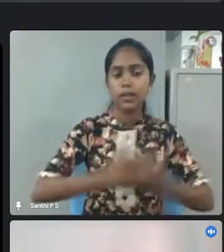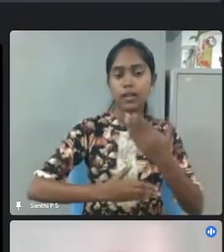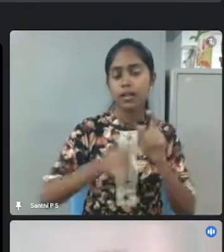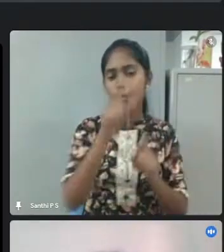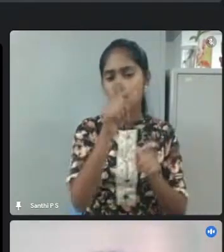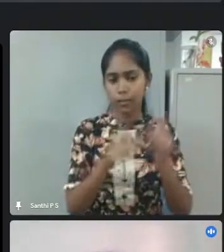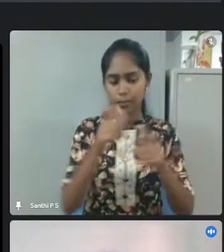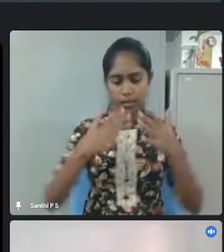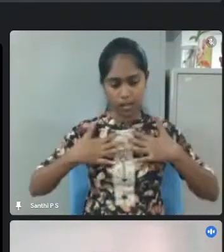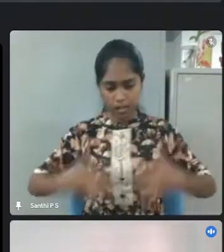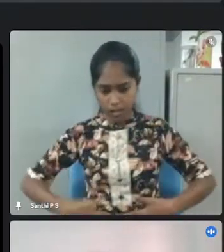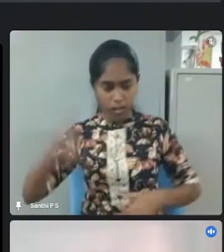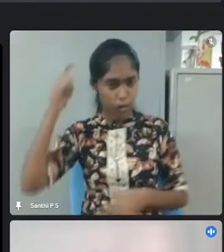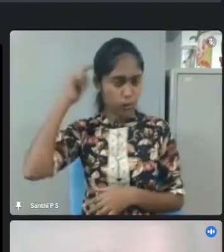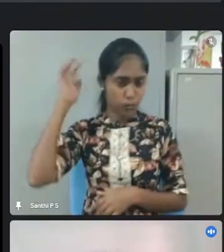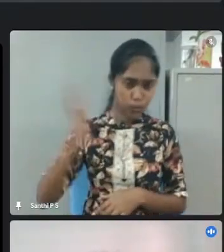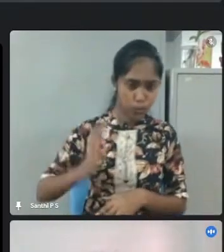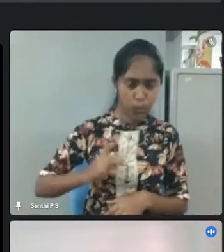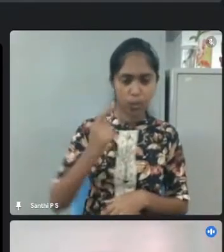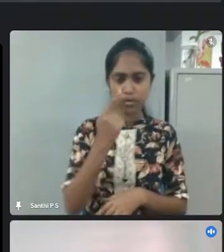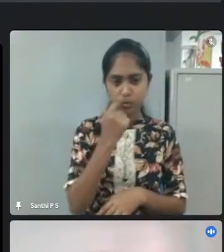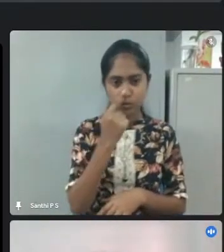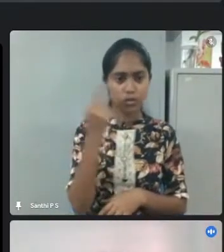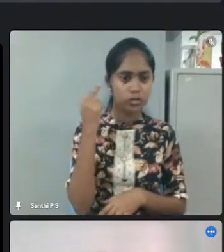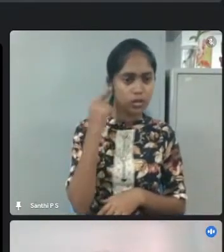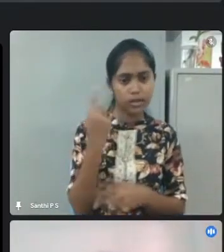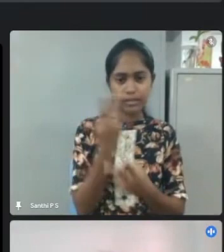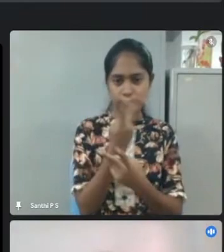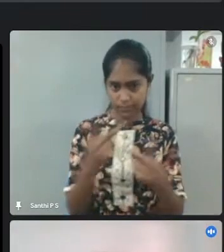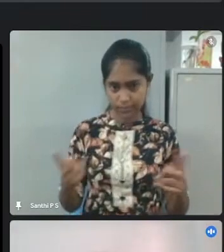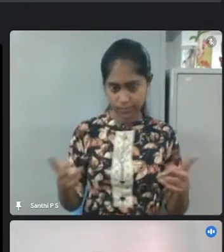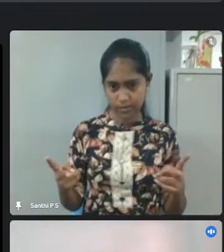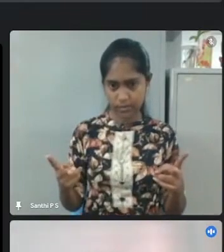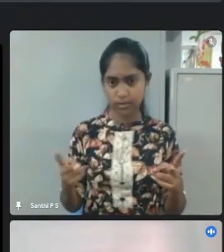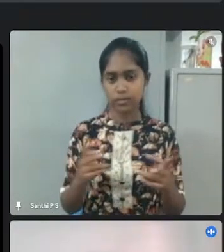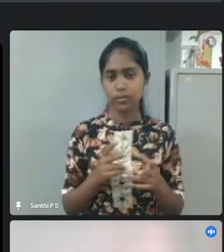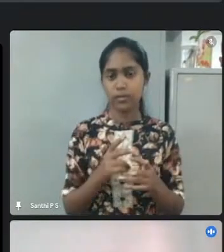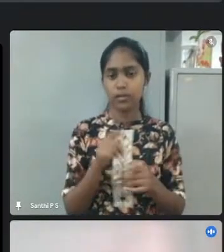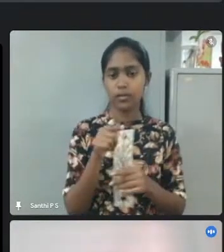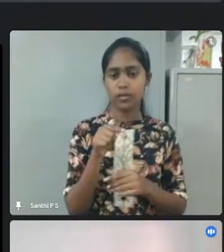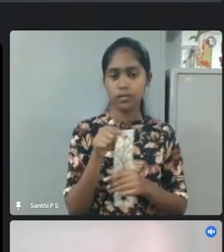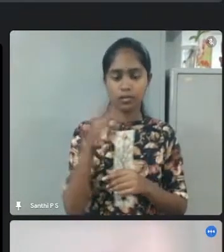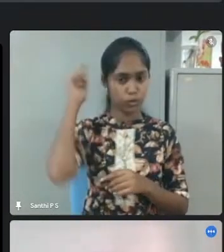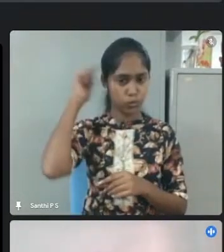ശാരീരികമായിട്ടും ഇന്ദ്രിയ പ്രവർത്തനങ്ങൾ അല്ലെങ്കിൽ സെൻസറി, കാഴ്ച, കേൾവി മുതലായ ഇന്ദ്രിയ പ്രവർത്തനങ്ങളെയും ബൗദ്ധിക